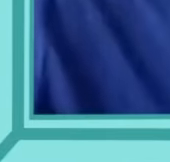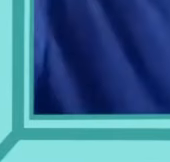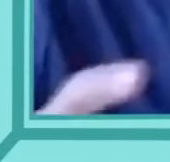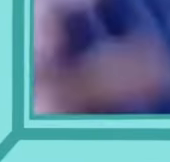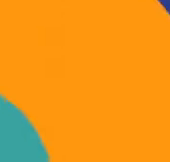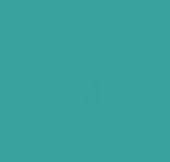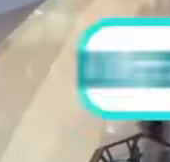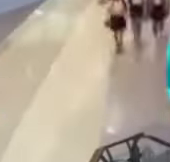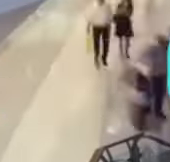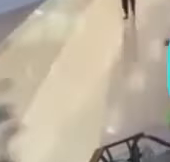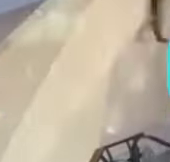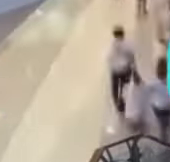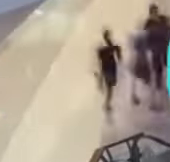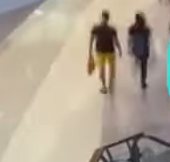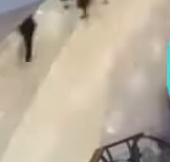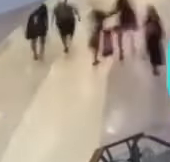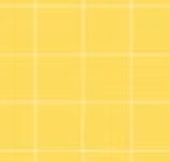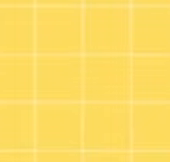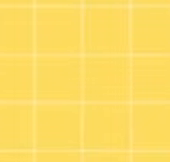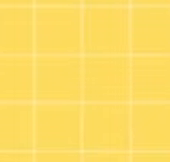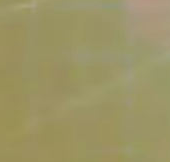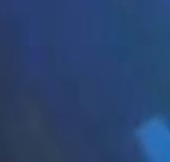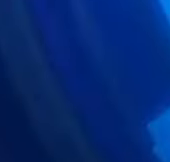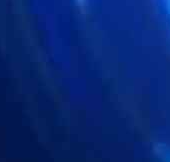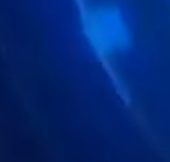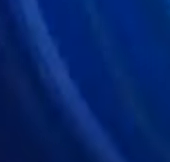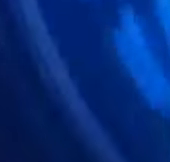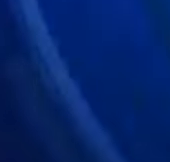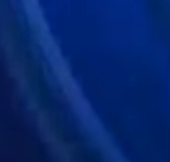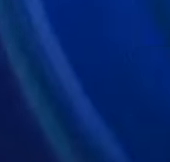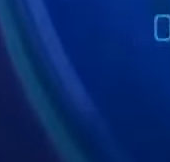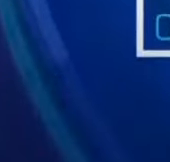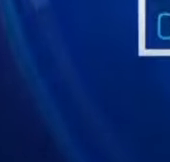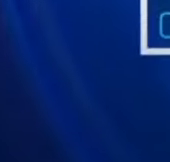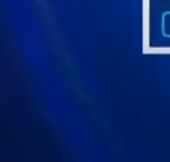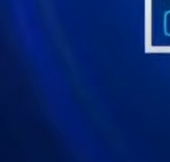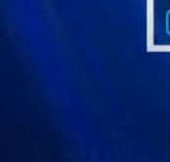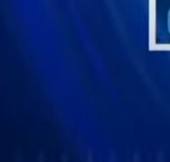Ana Tuazon. Nasaan ka man, nandito ka.